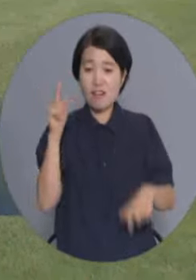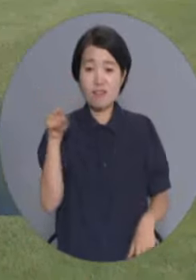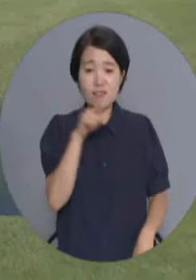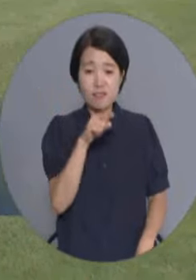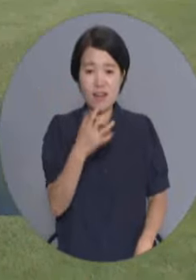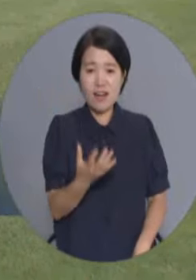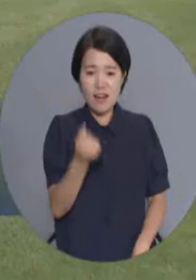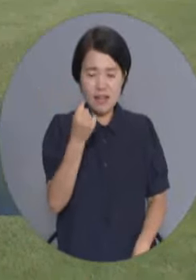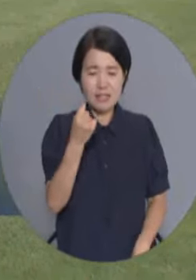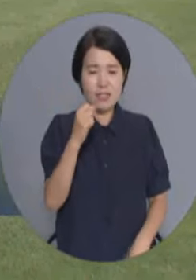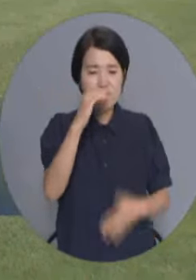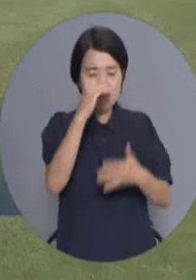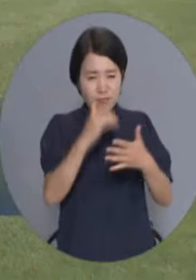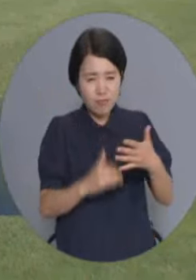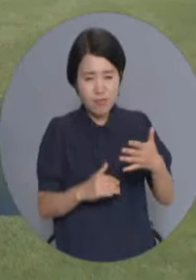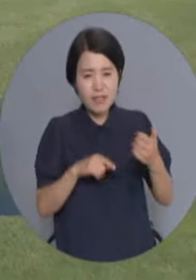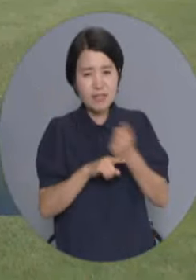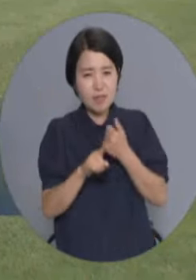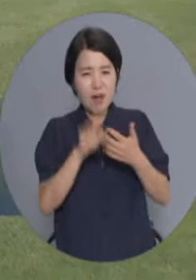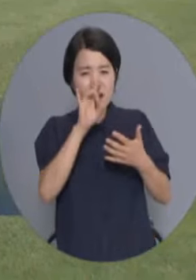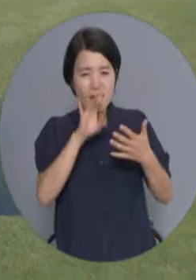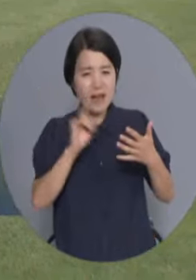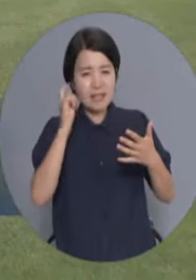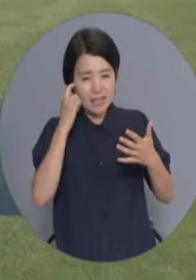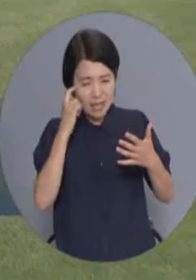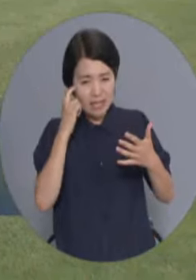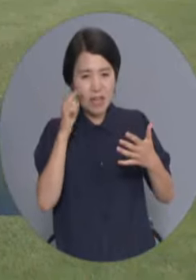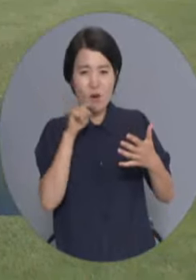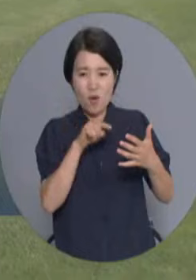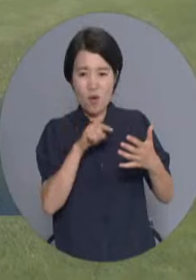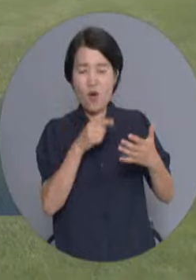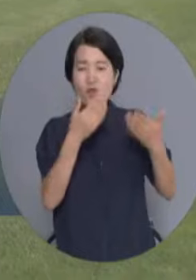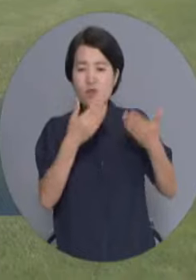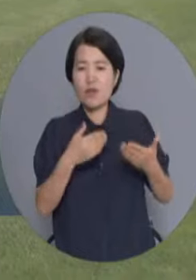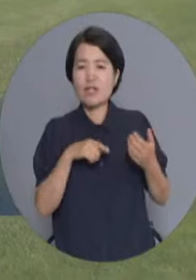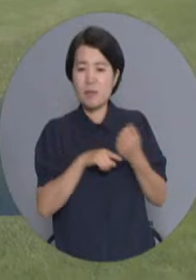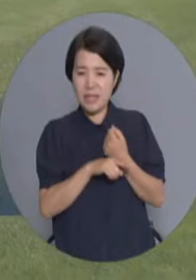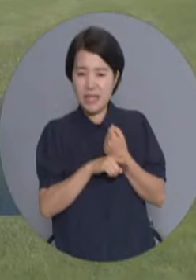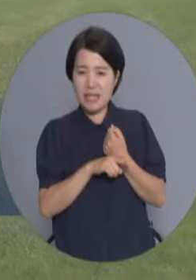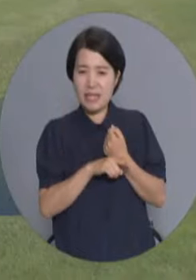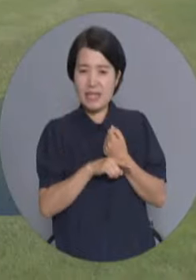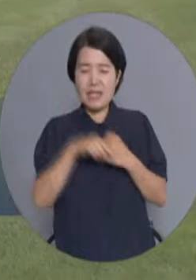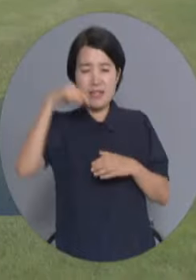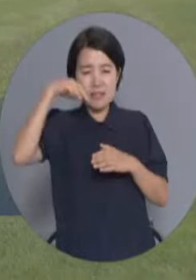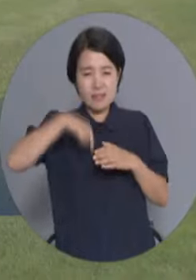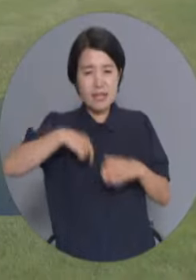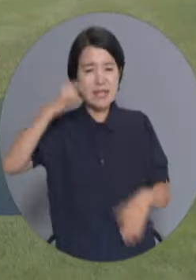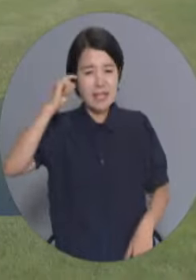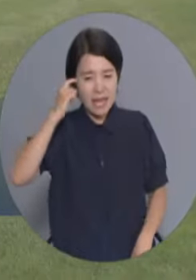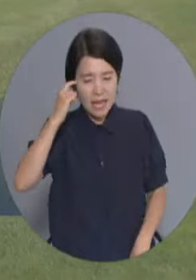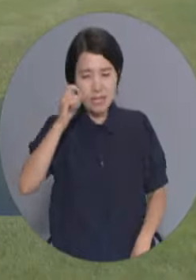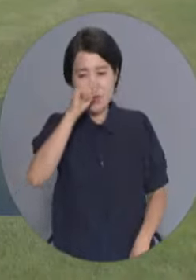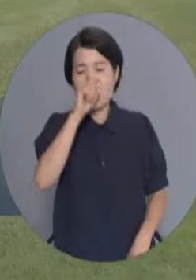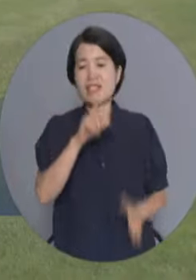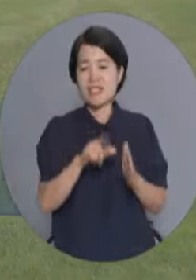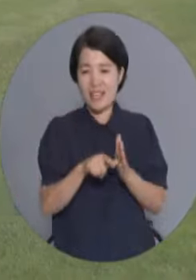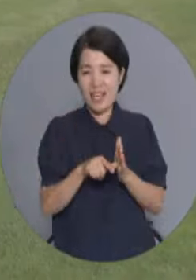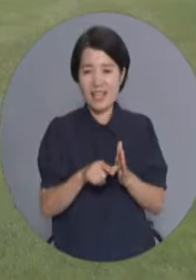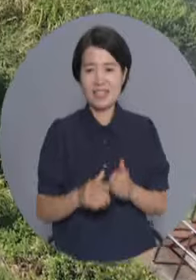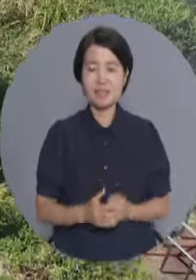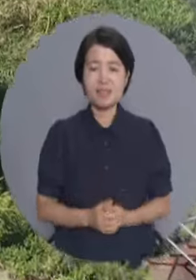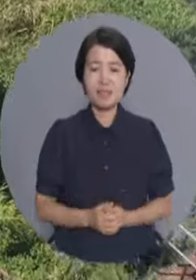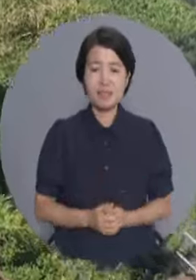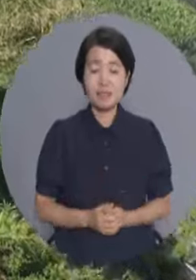의미를 되새겨보고 그 멋과 또 그가 주는 의미에 대해서 듬뿍 느낄 수 있는 그런 기회도